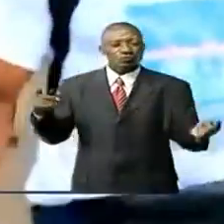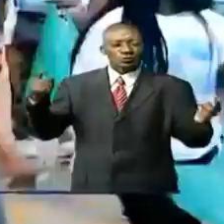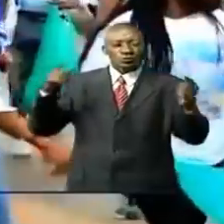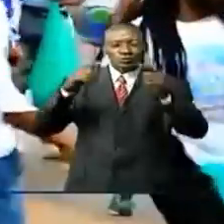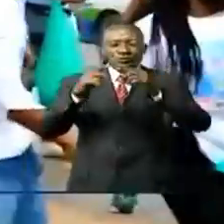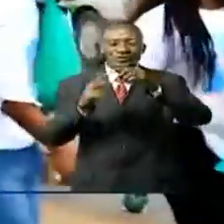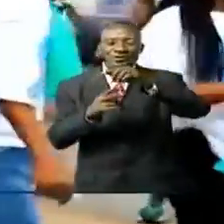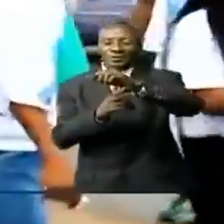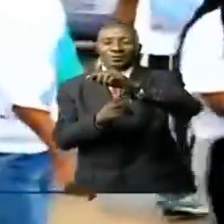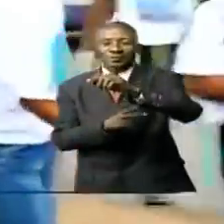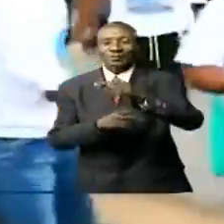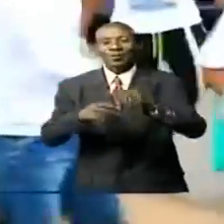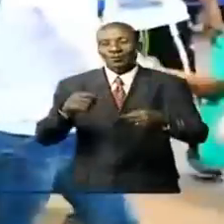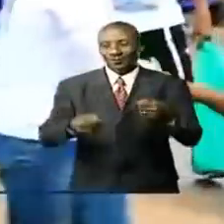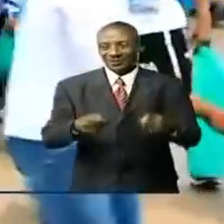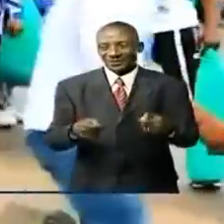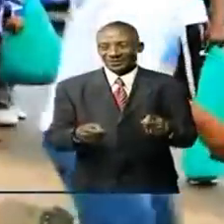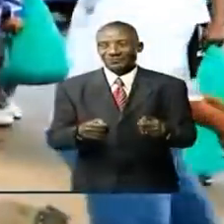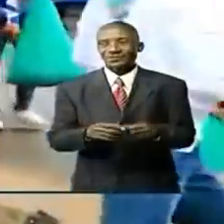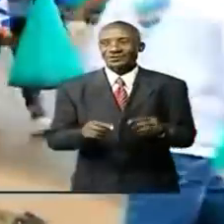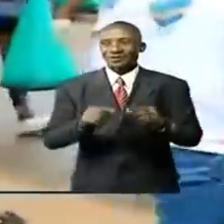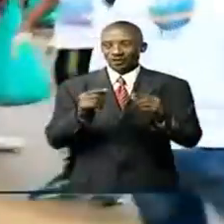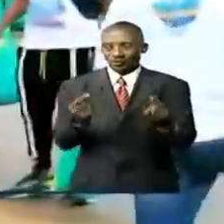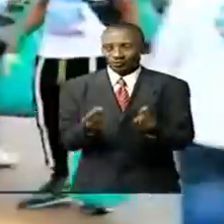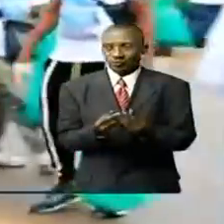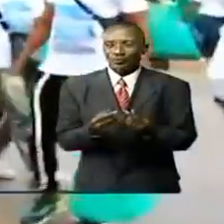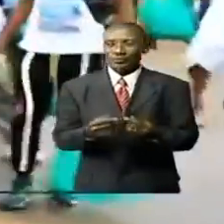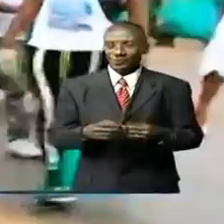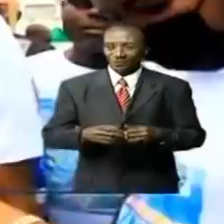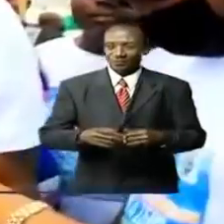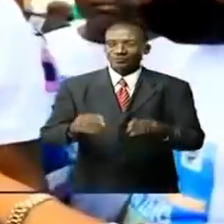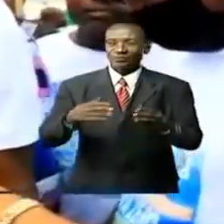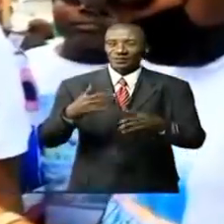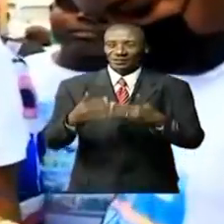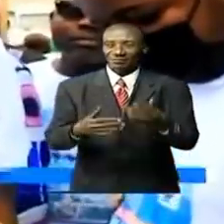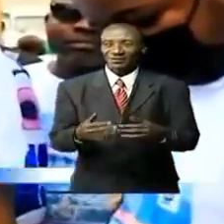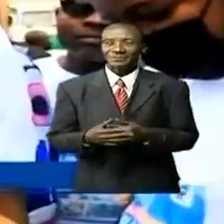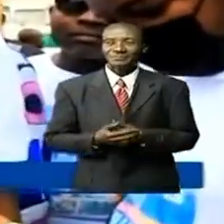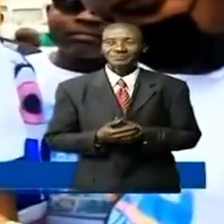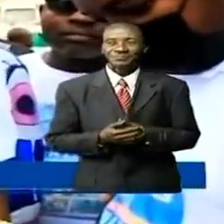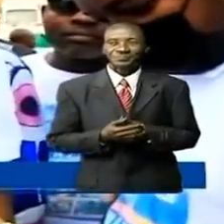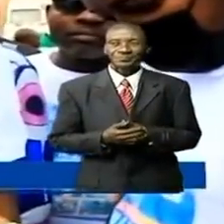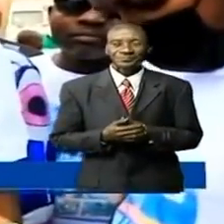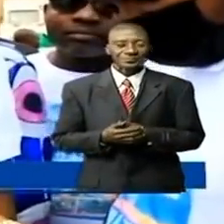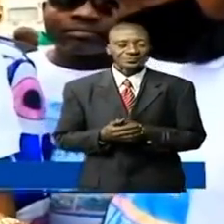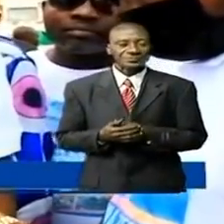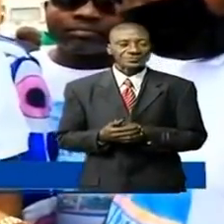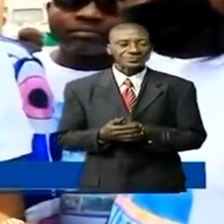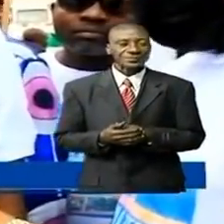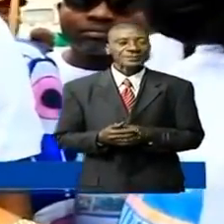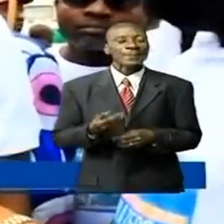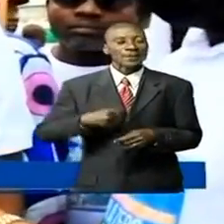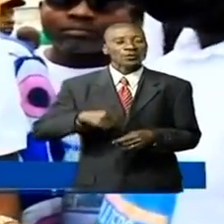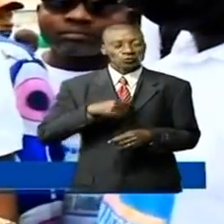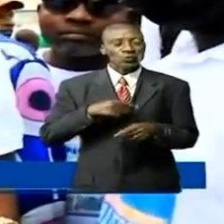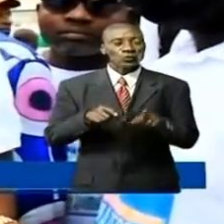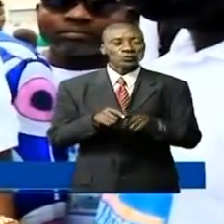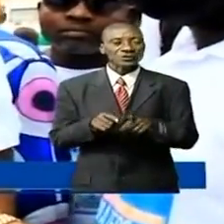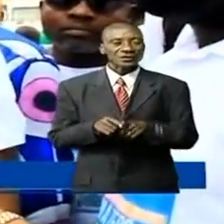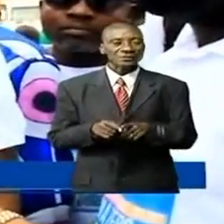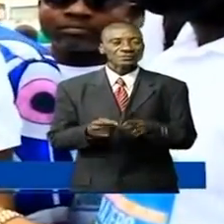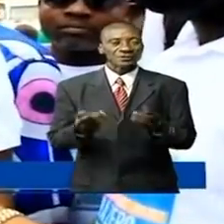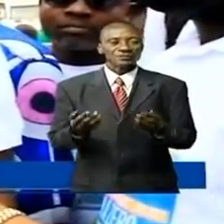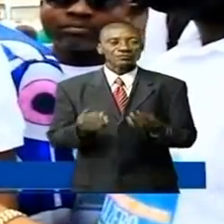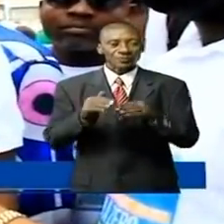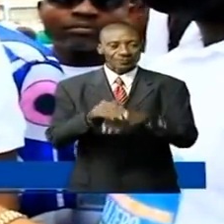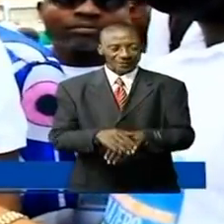s'est exprimé à l'issue de ce salongo. C'est une façon pour nous de sensibiliser aussi toute la jeunesse